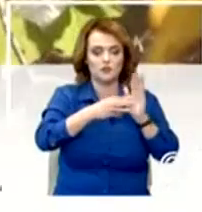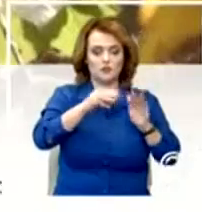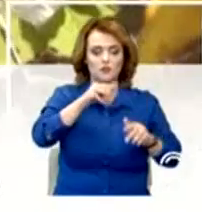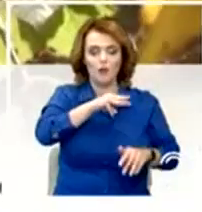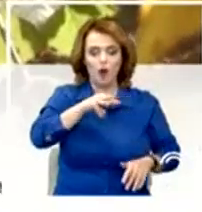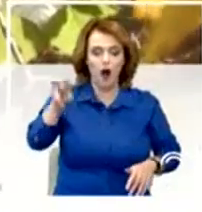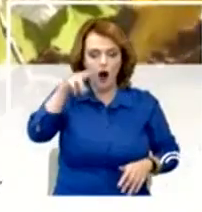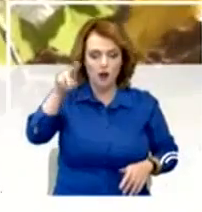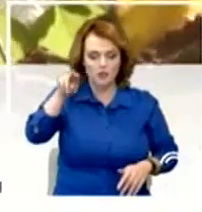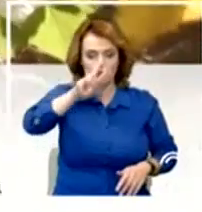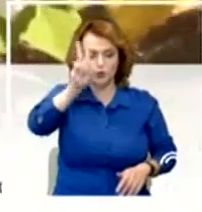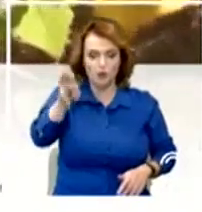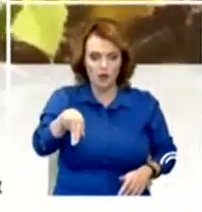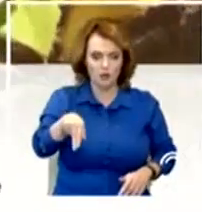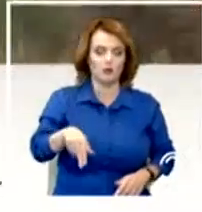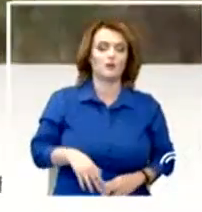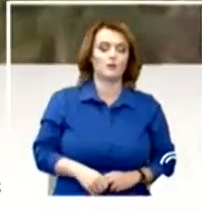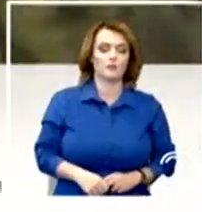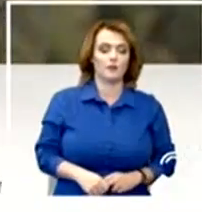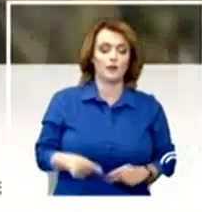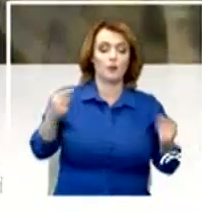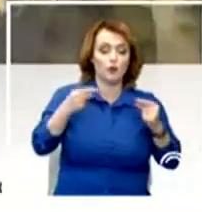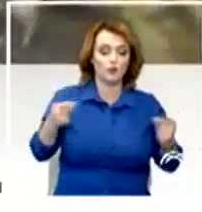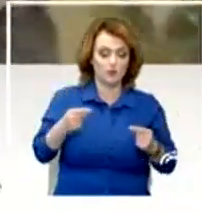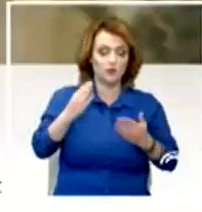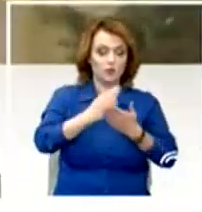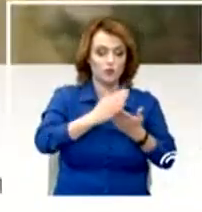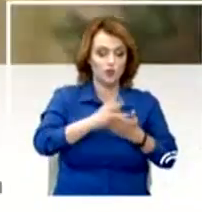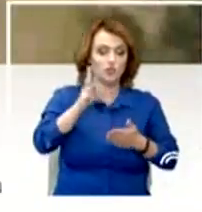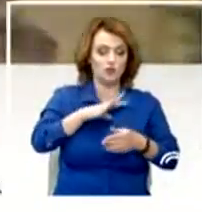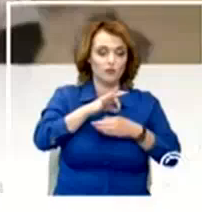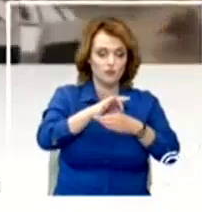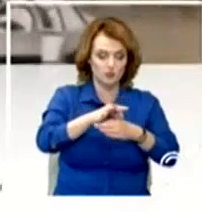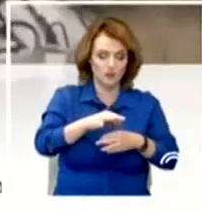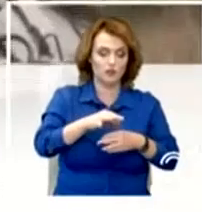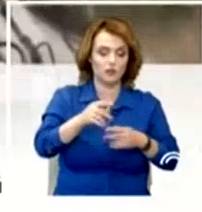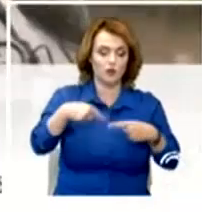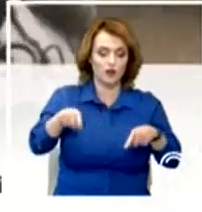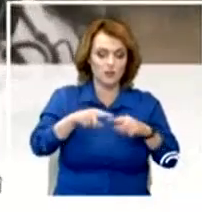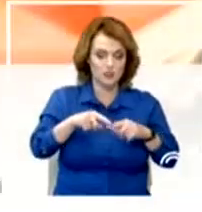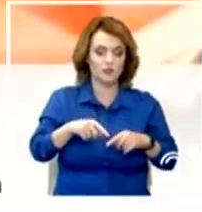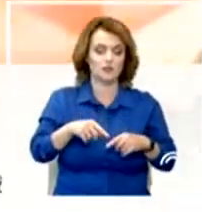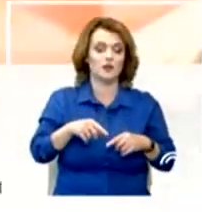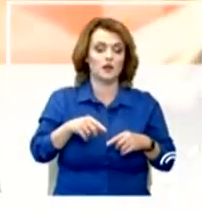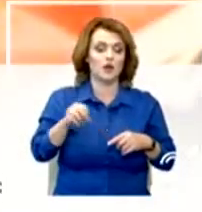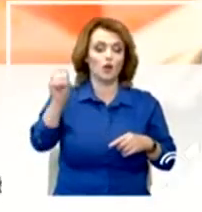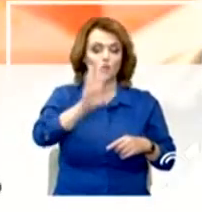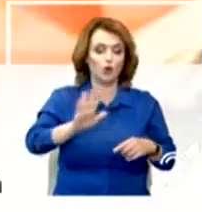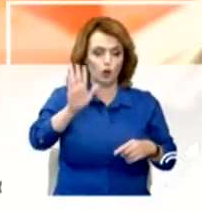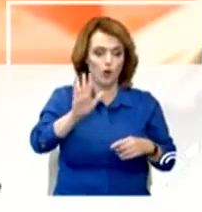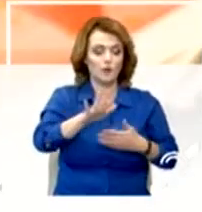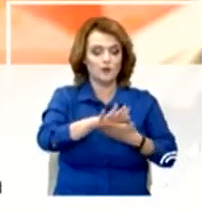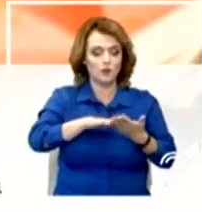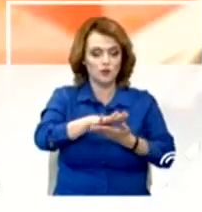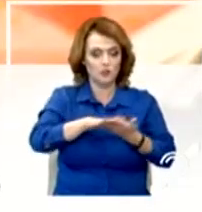de dolari în timpul mandatului președintelui Joe Biden. Potrivit unui sondaj efectuat de Universitatea Cambridge și guvernul de la Londra, europenii sunt